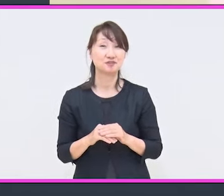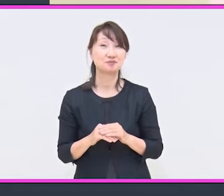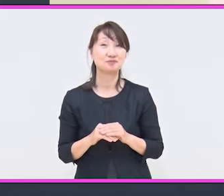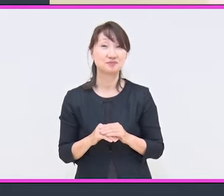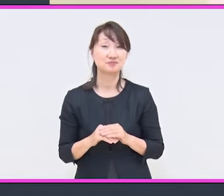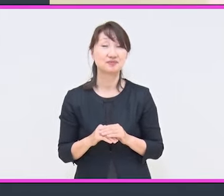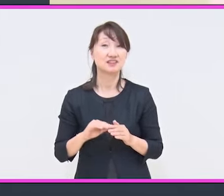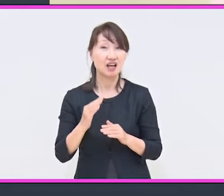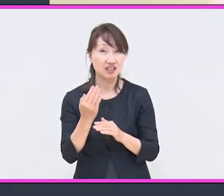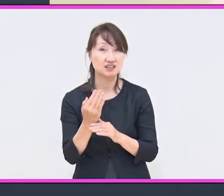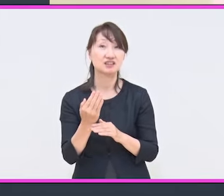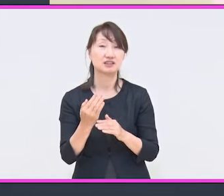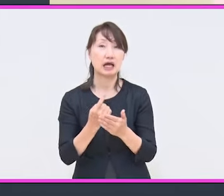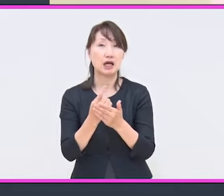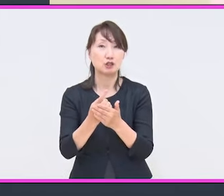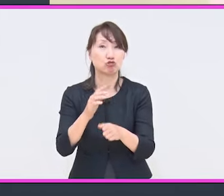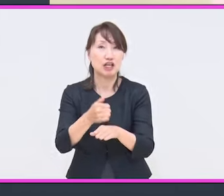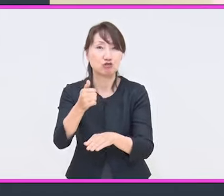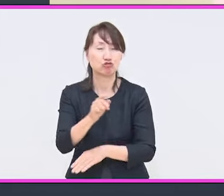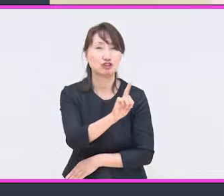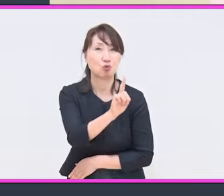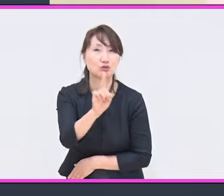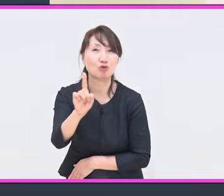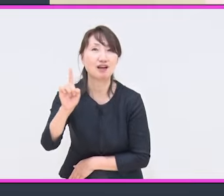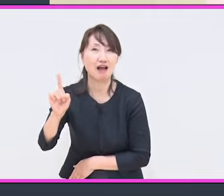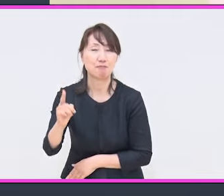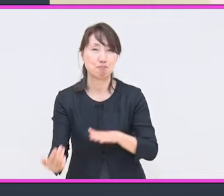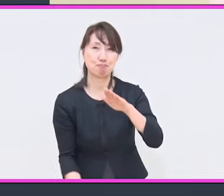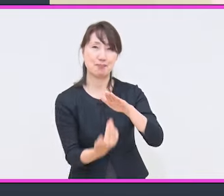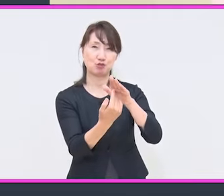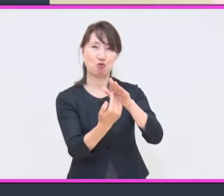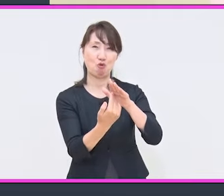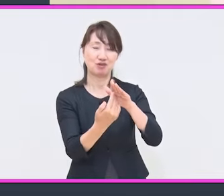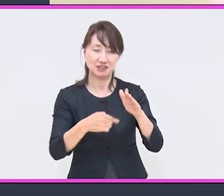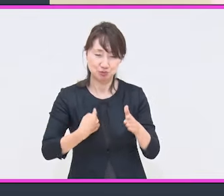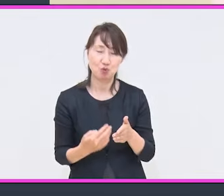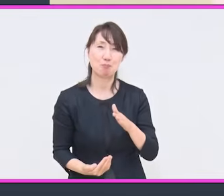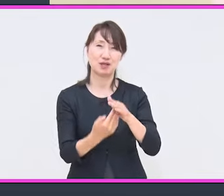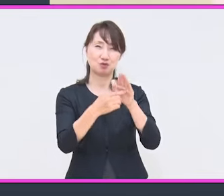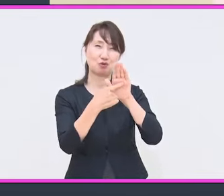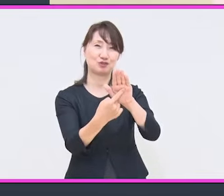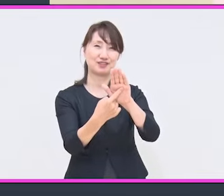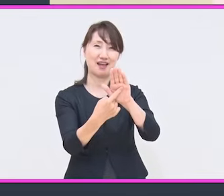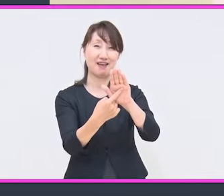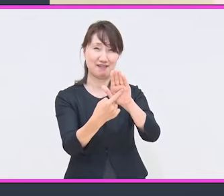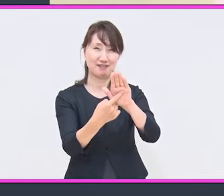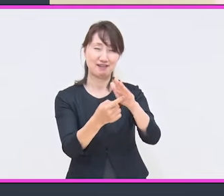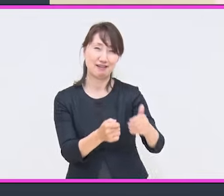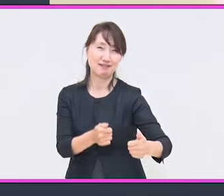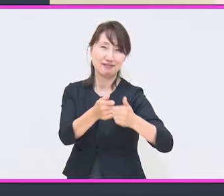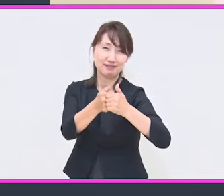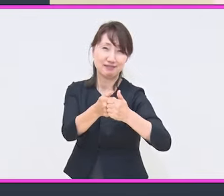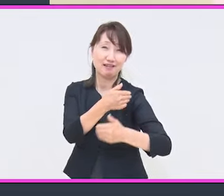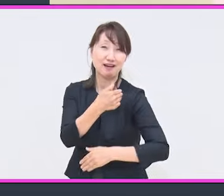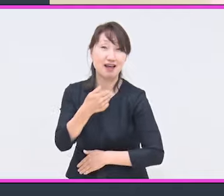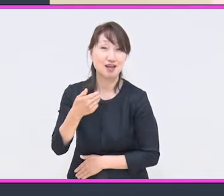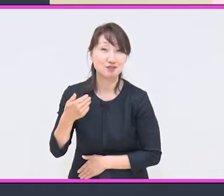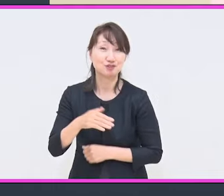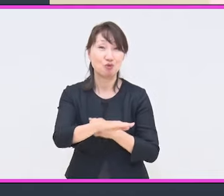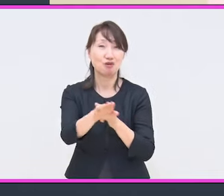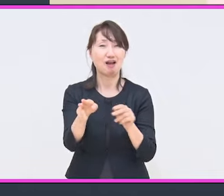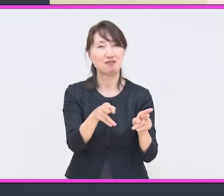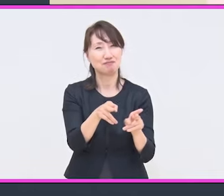その参加するアスリート一人一人が、ベストを自分のベストを尽くして戦えるような